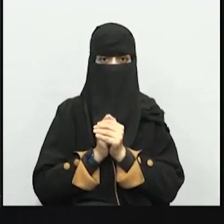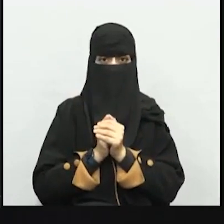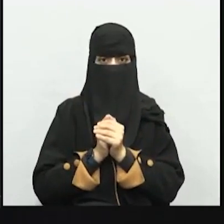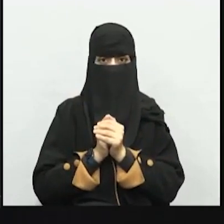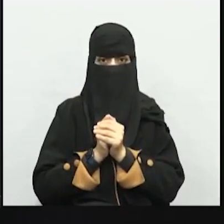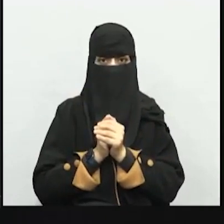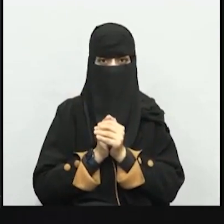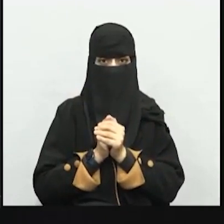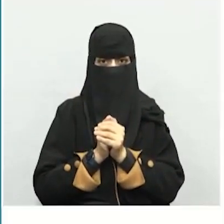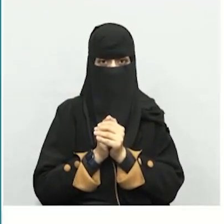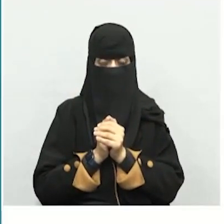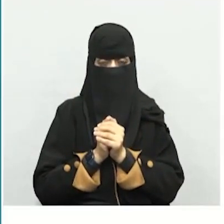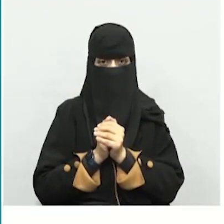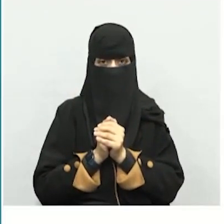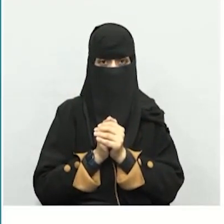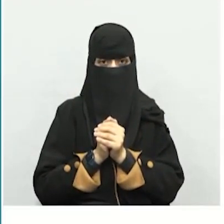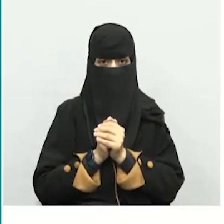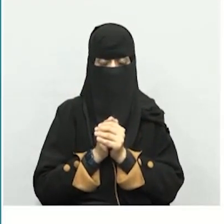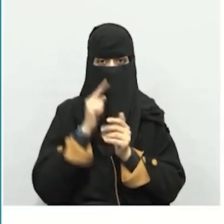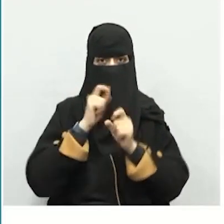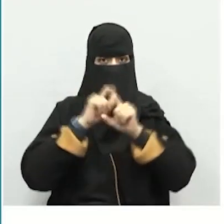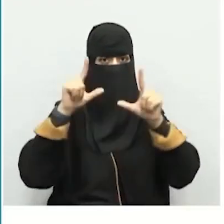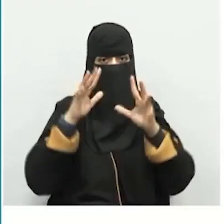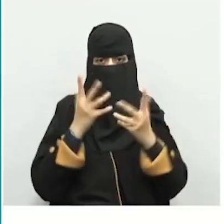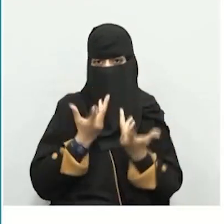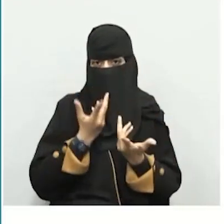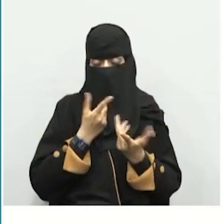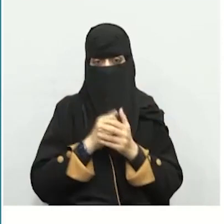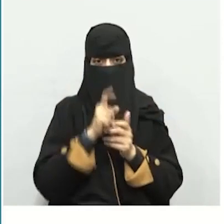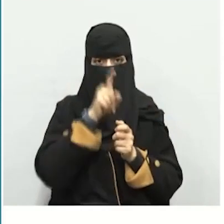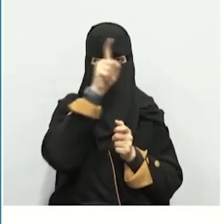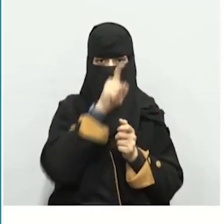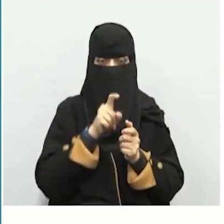الملك سلمان بن عبد العزيز، وضحي ذلك.